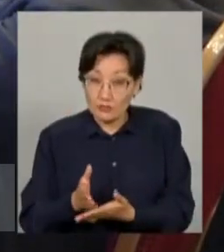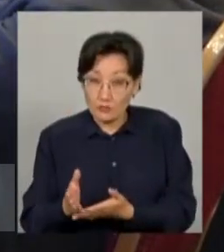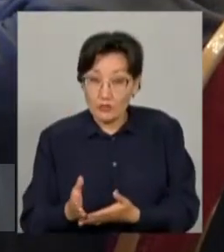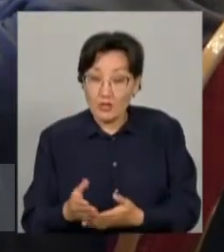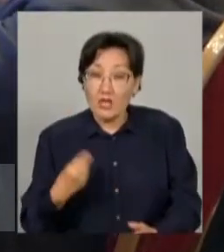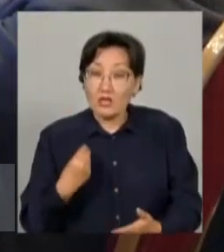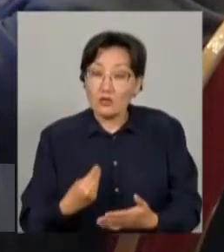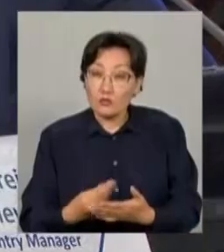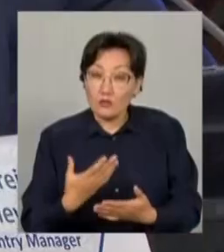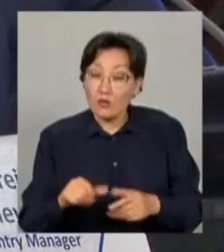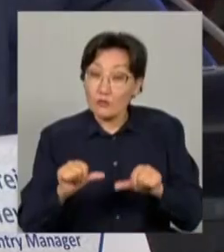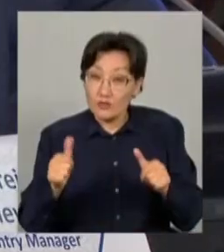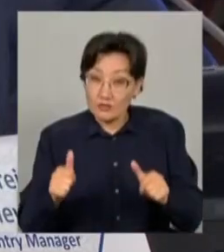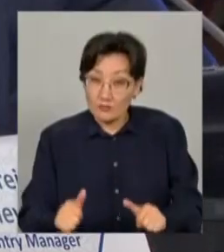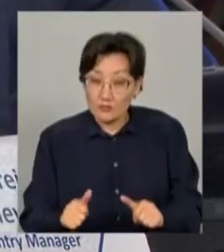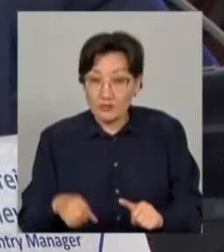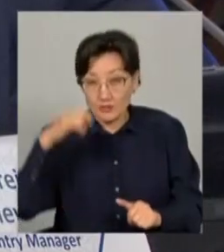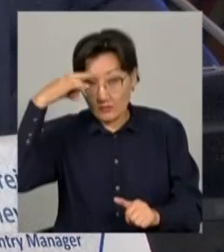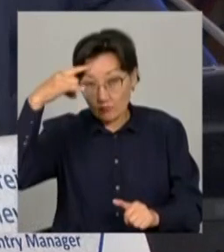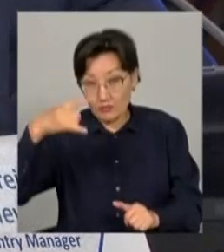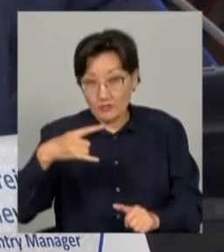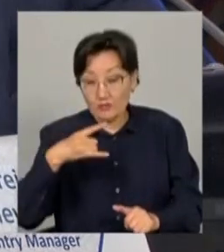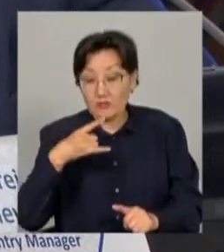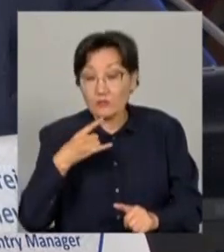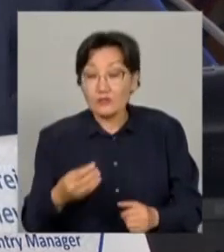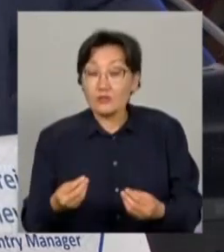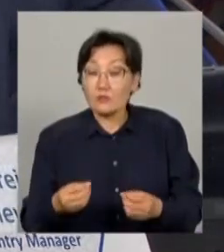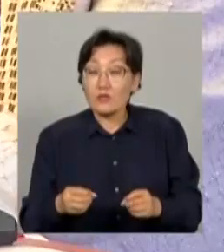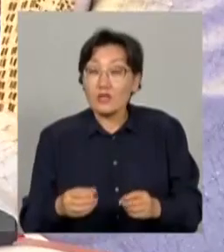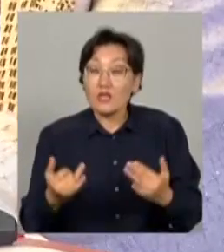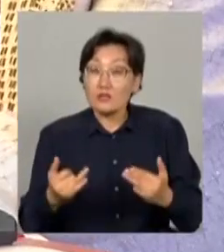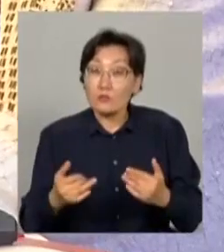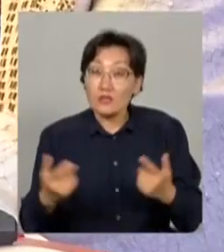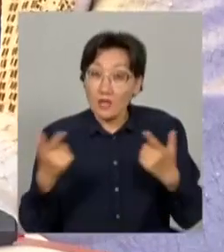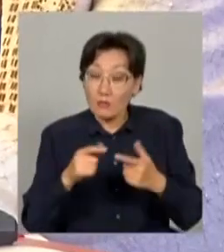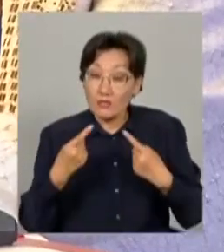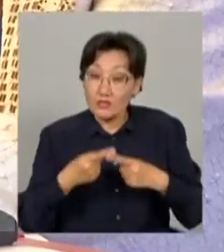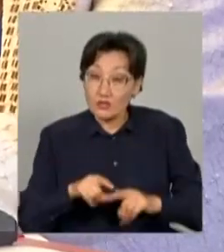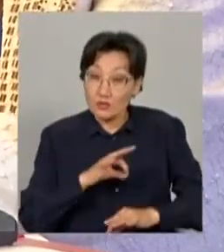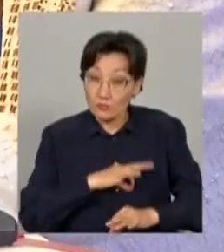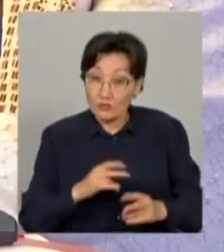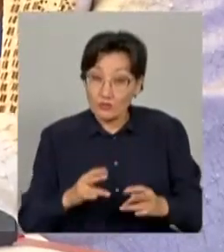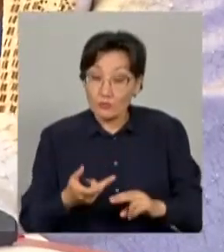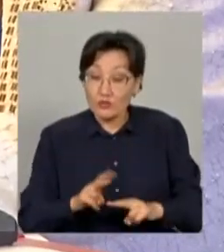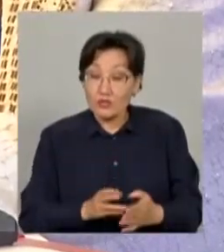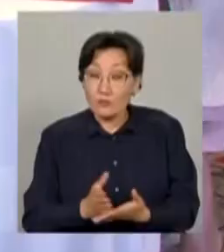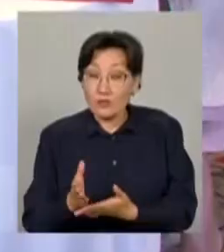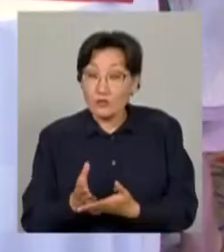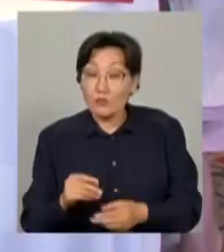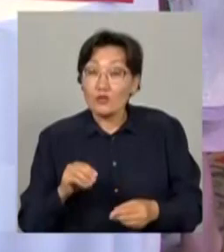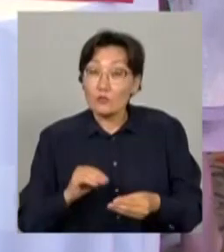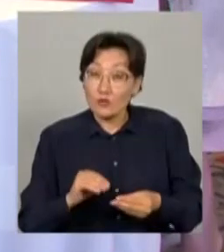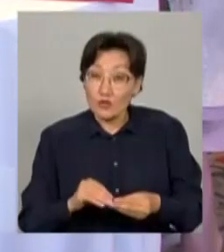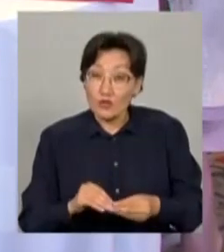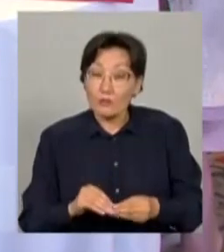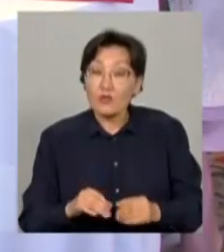құнды платформа. Бүгінде еліміздегі қазынашылықта заманауи ақпараттық технологиялар қолданылады. Десе де бұл сала үнемі жетіліп